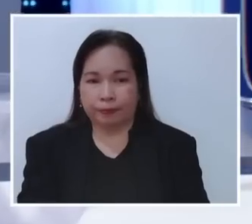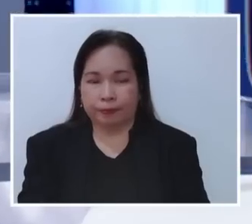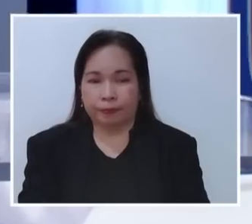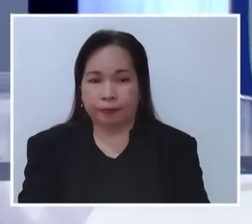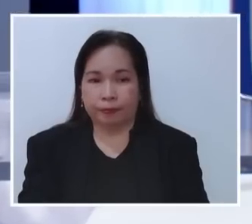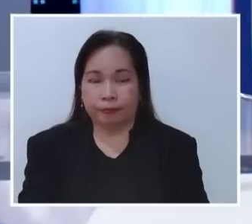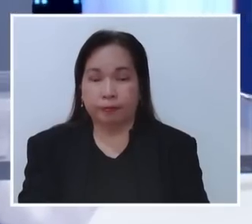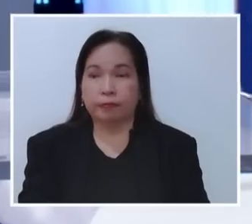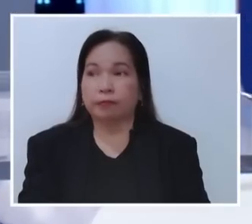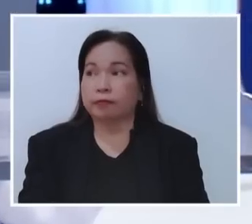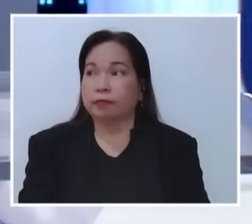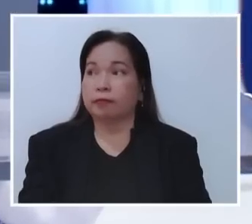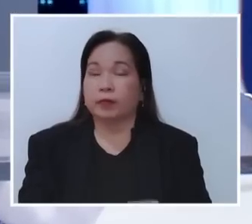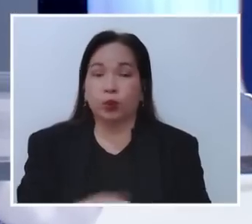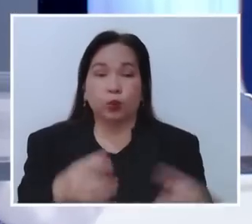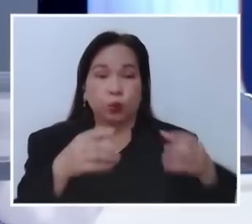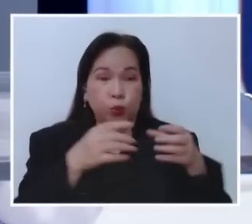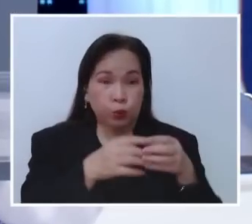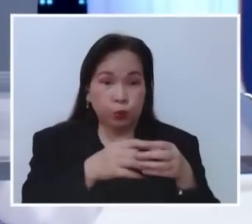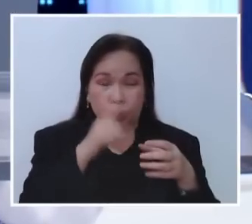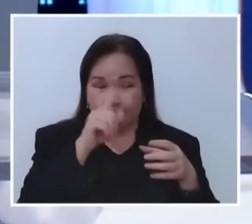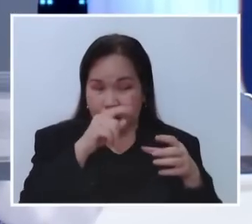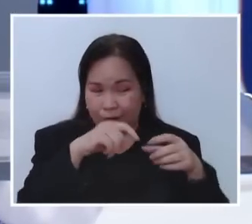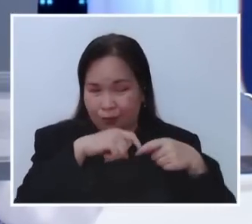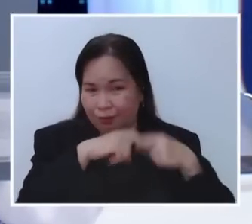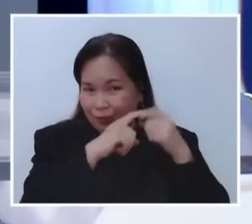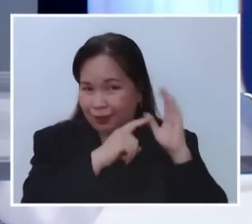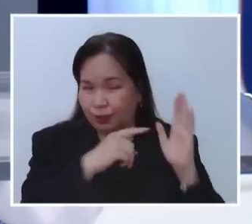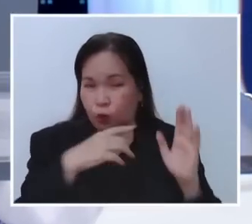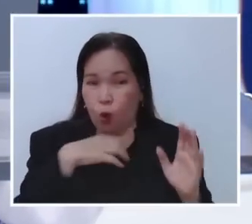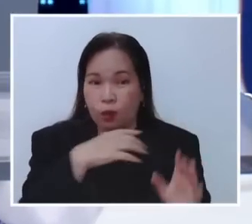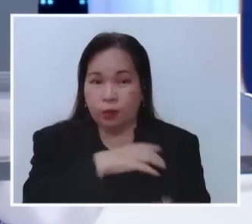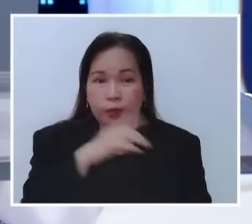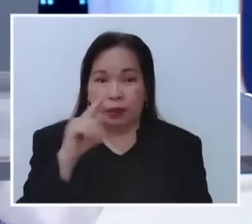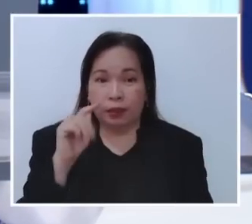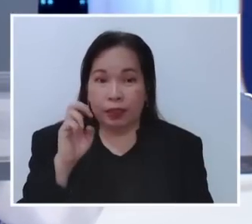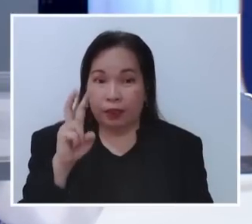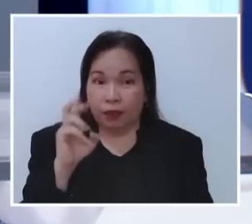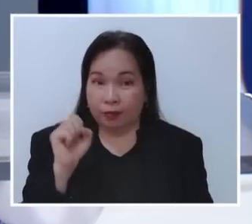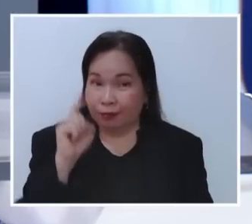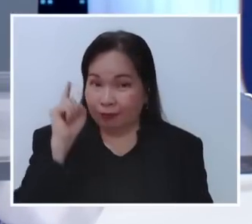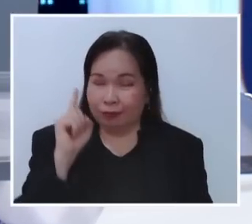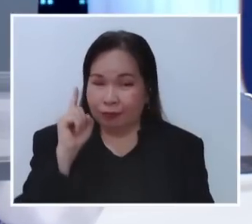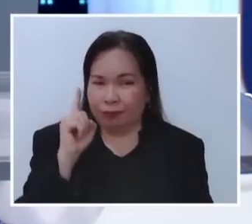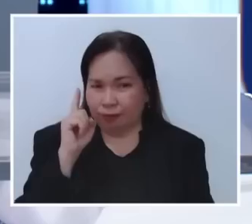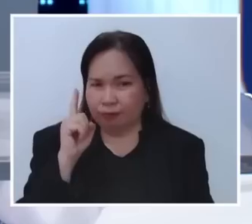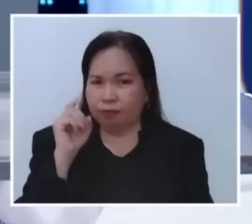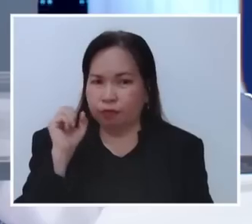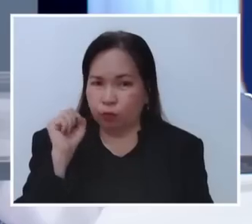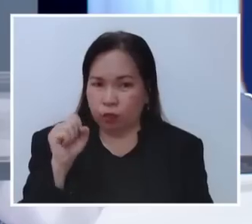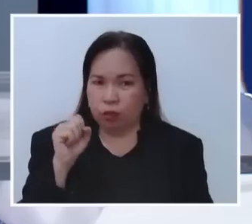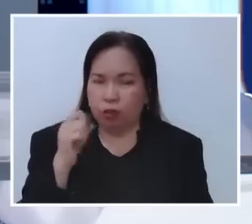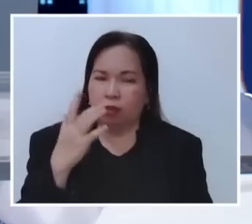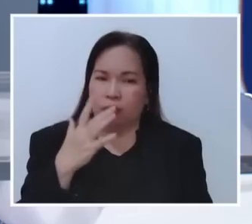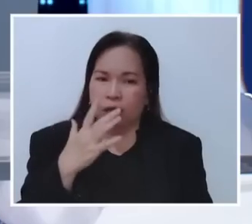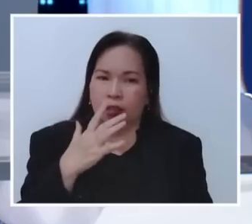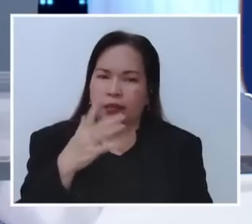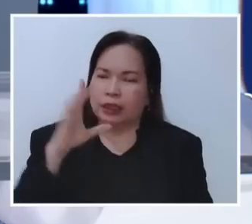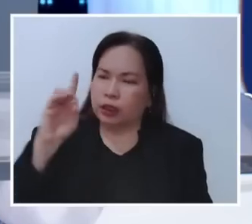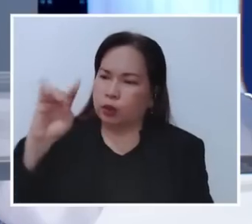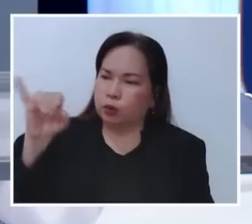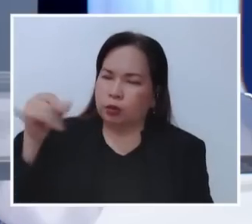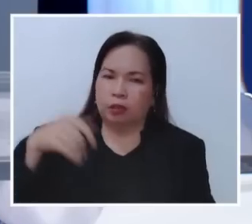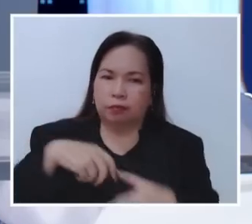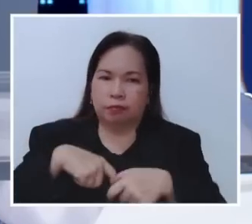Hiniling naman ang kampo ng suspendidong si Congressman Arnulfo Teves Jr. na mag-inhibit ang Department of Justice